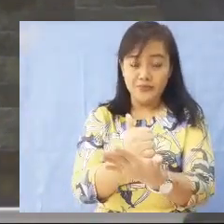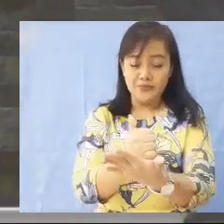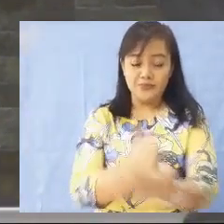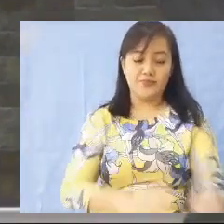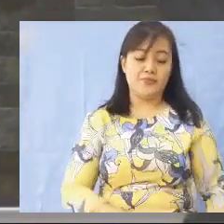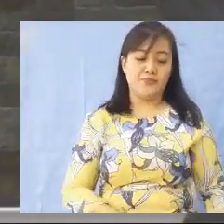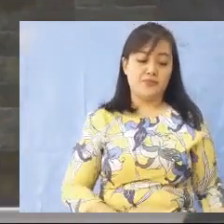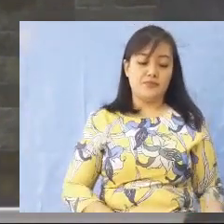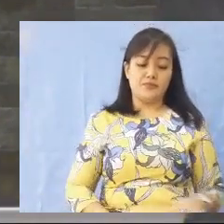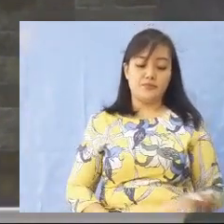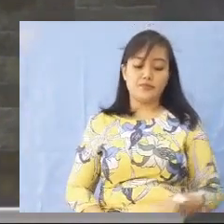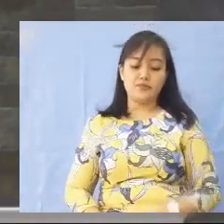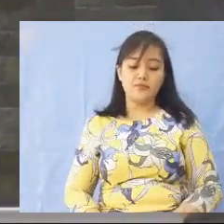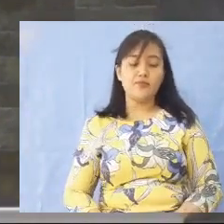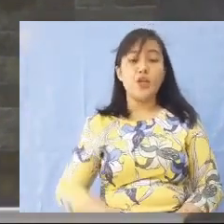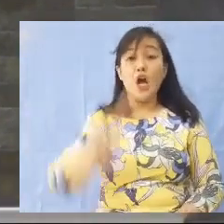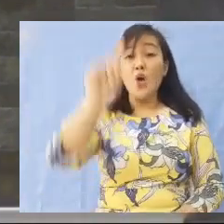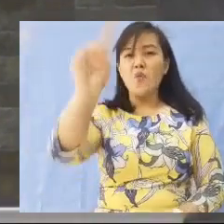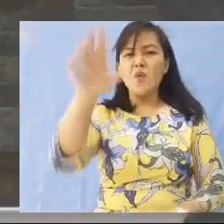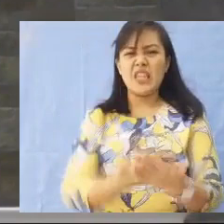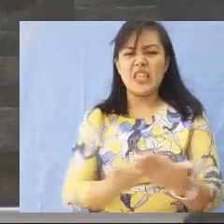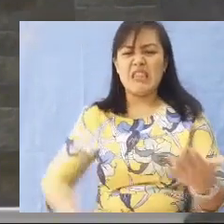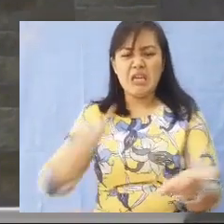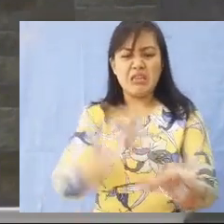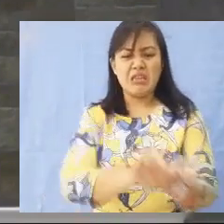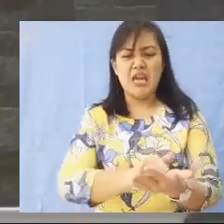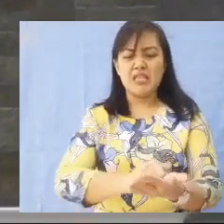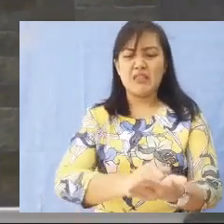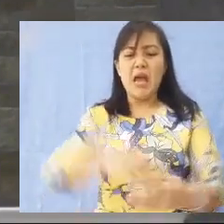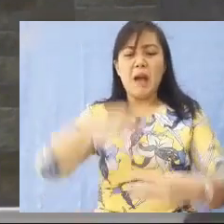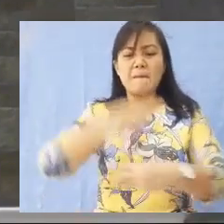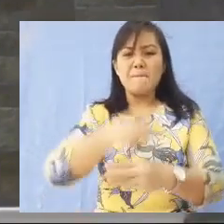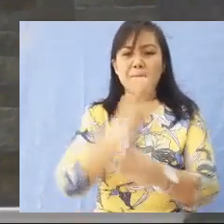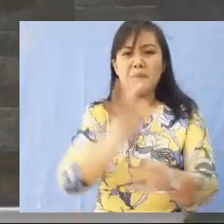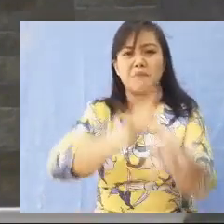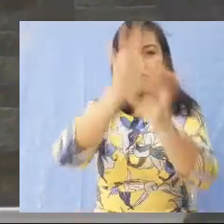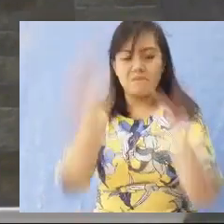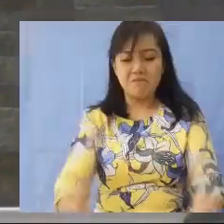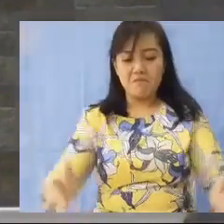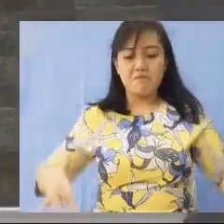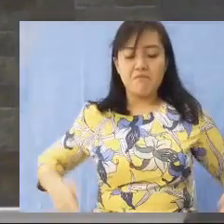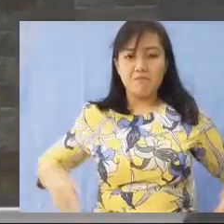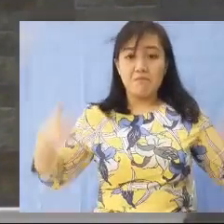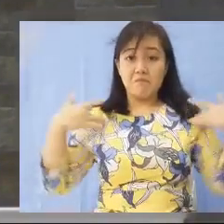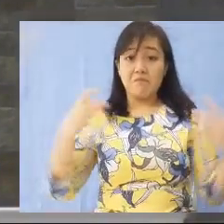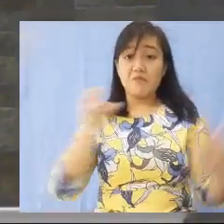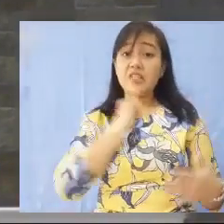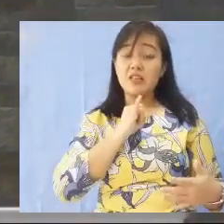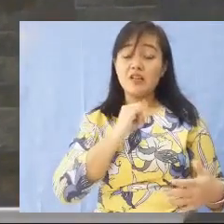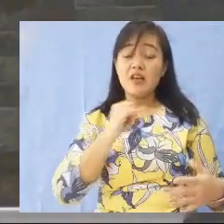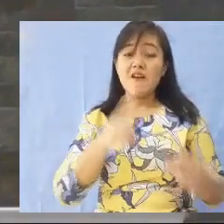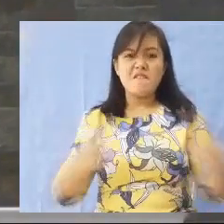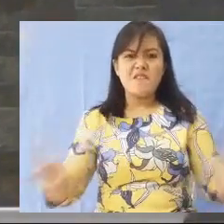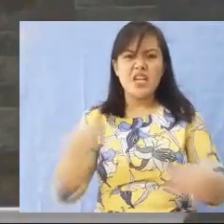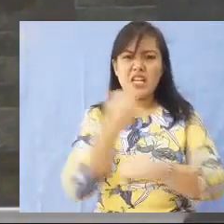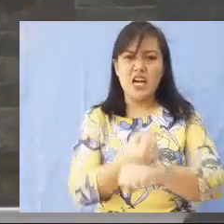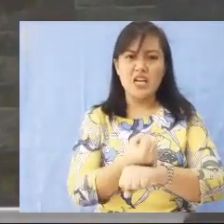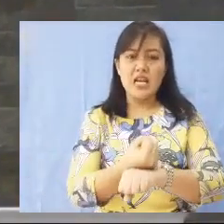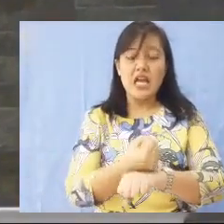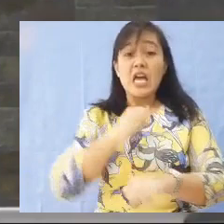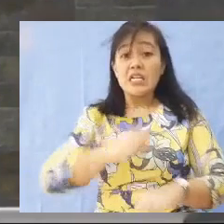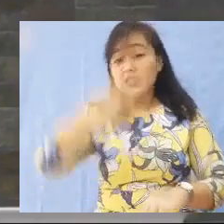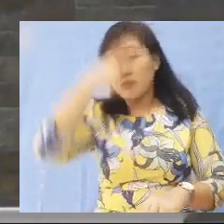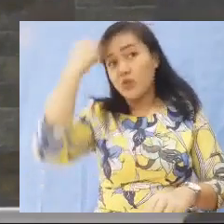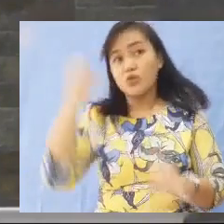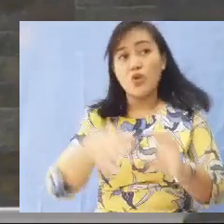Kristiyano, natural, yung kasalanan. Bakit po ang tao, I mean tayong lahat, bakit po dumadating sa